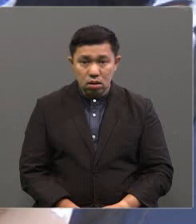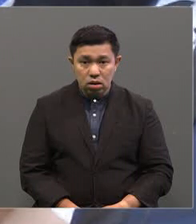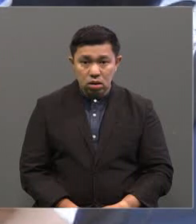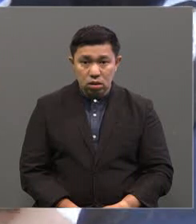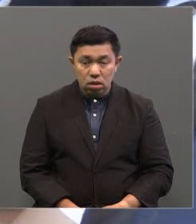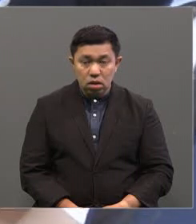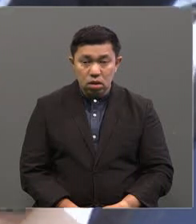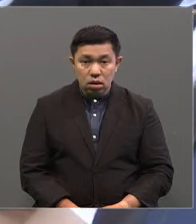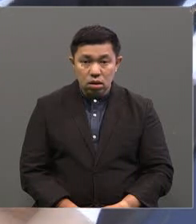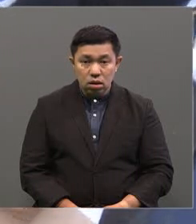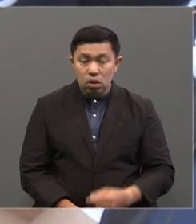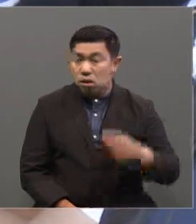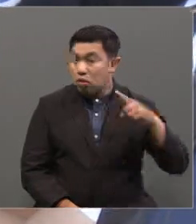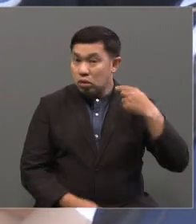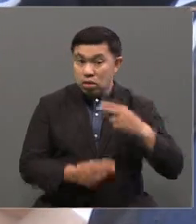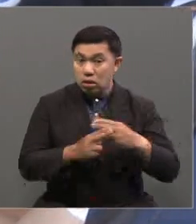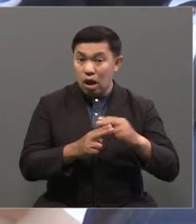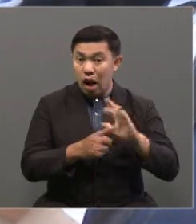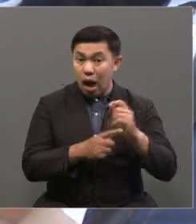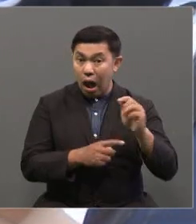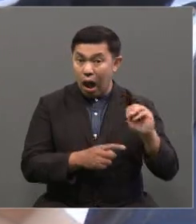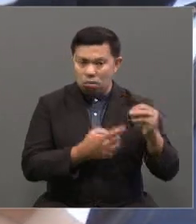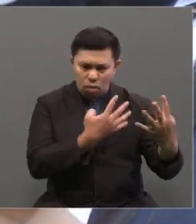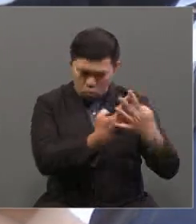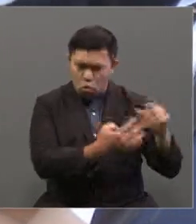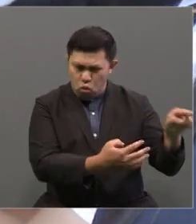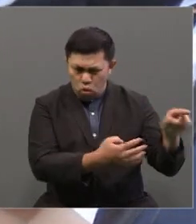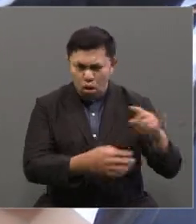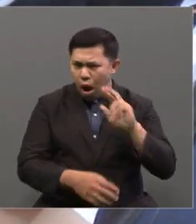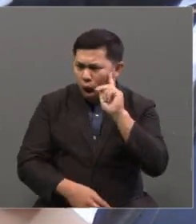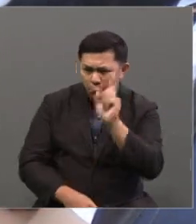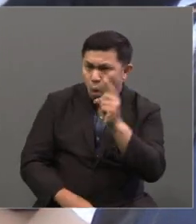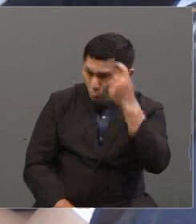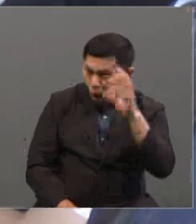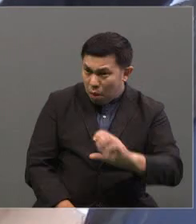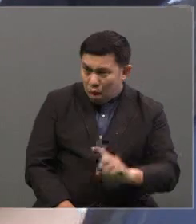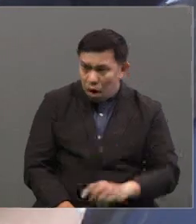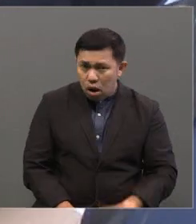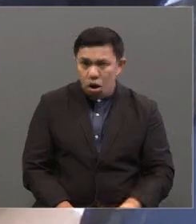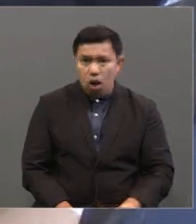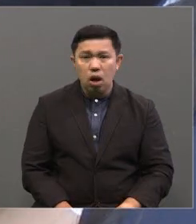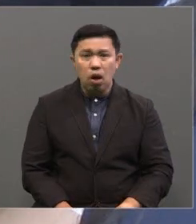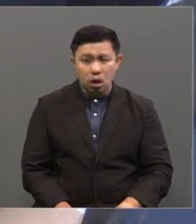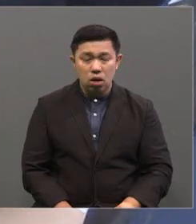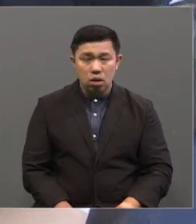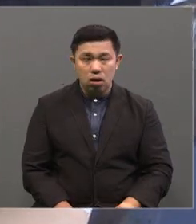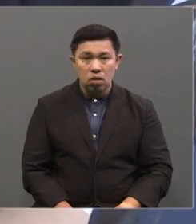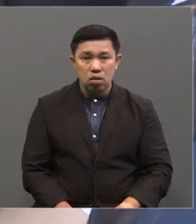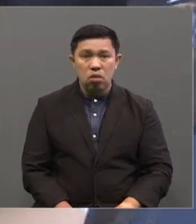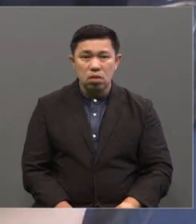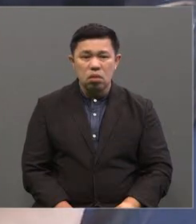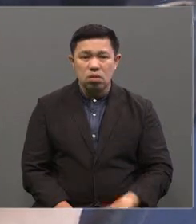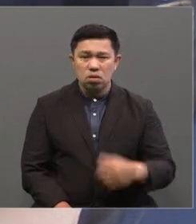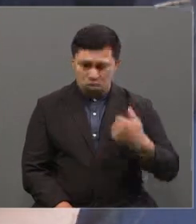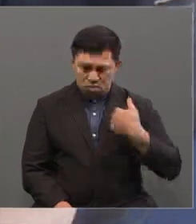ทษนะครับคุณแอมเขาอยู่ในเรือนจำคุณแอมเขารู้ได้ไงข่าวสารข้างนอก อ่ะไม่ต้อง ตรงจุดนี้น่าจะมีคน